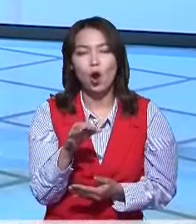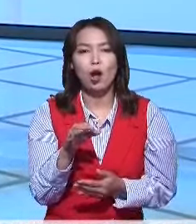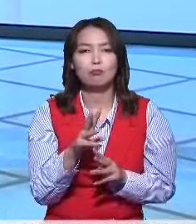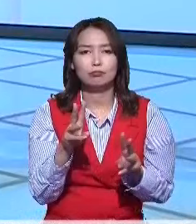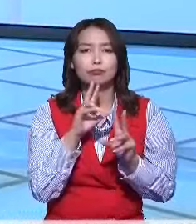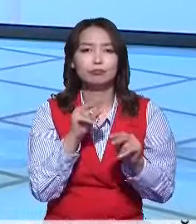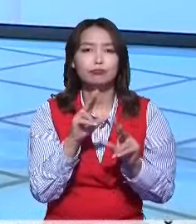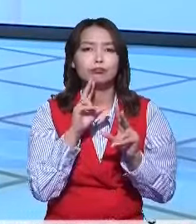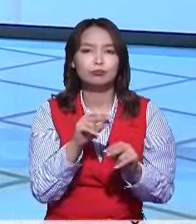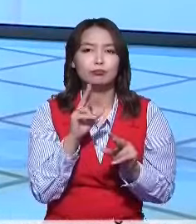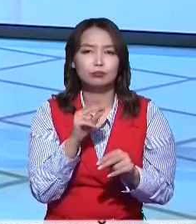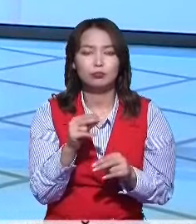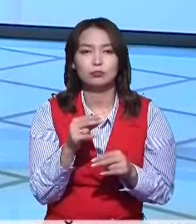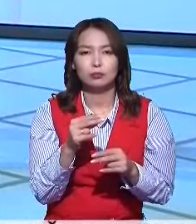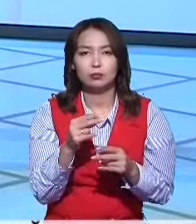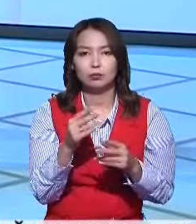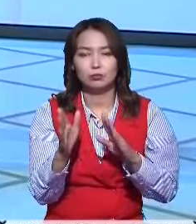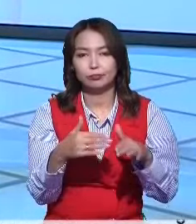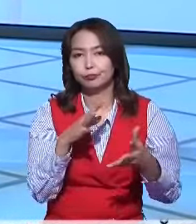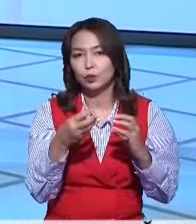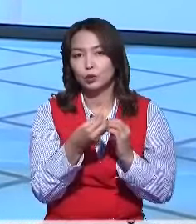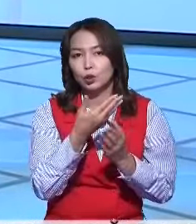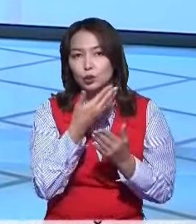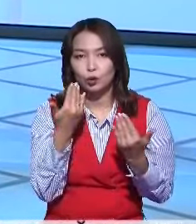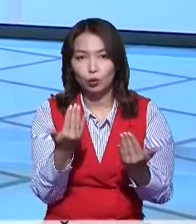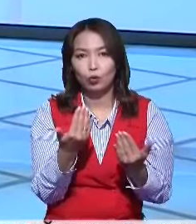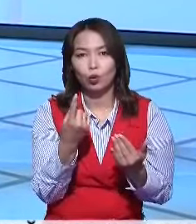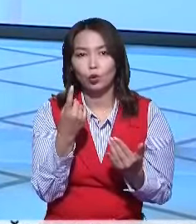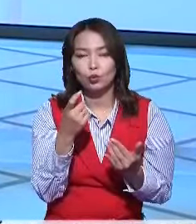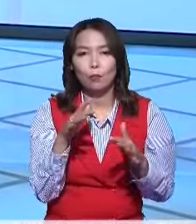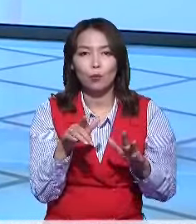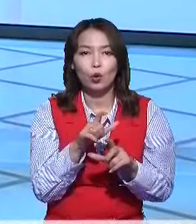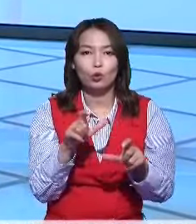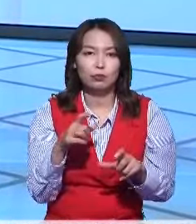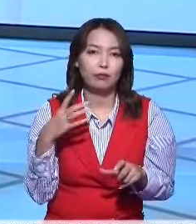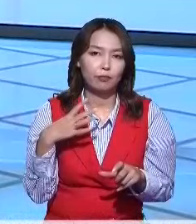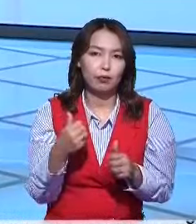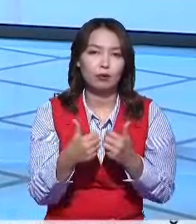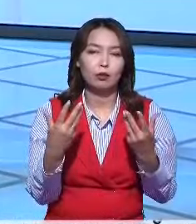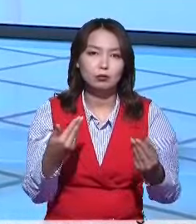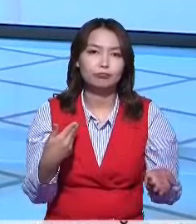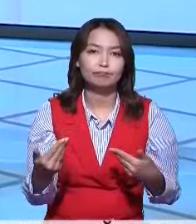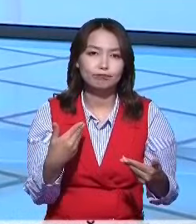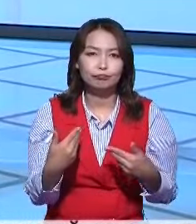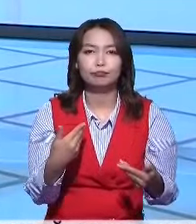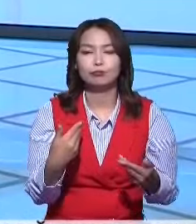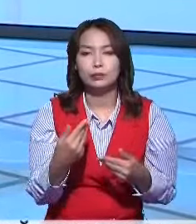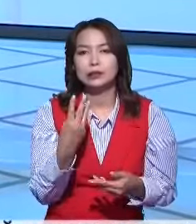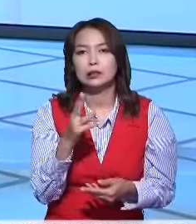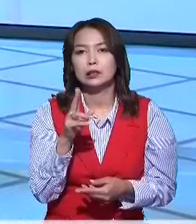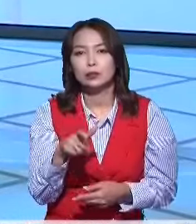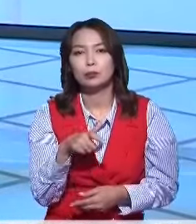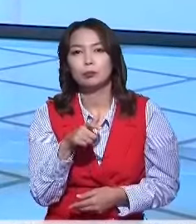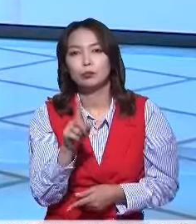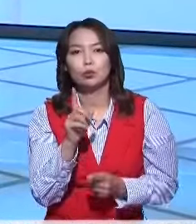покрытие из года в год, но пока безрезультатно. А тем временем почти сотня местных школьников вынуждены ежедневно ходить пешком по 3 километра, так